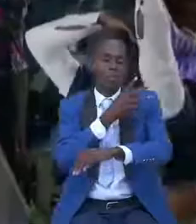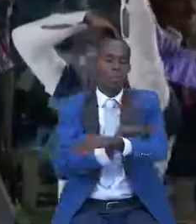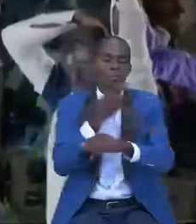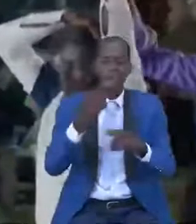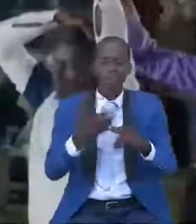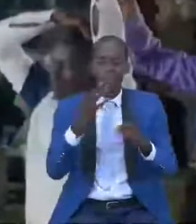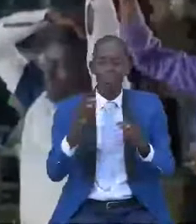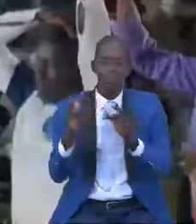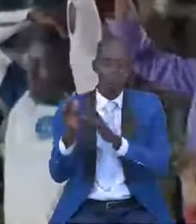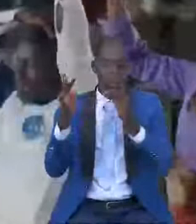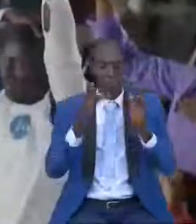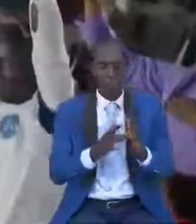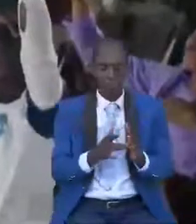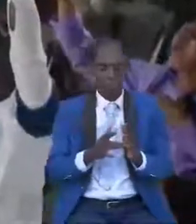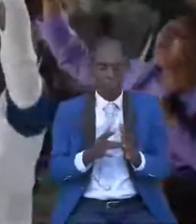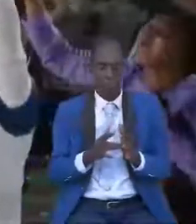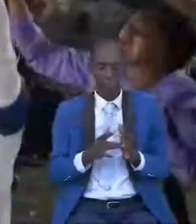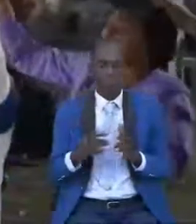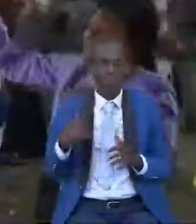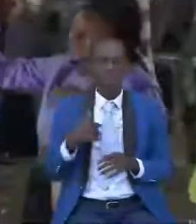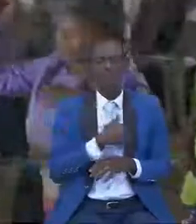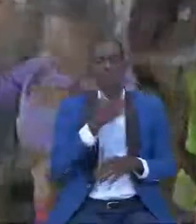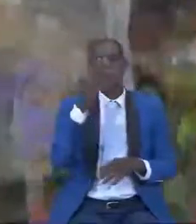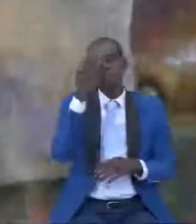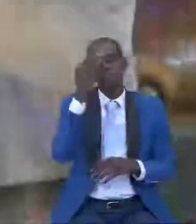Père, au nom puissant de Jésus,